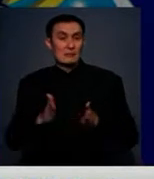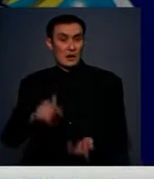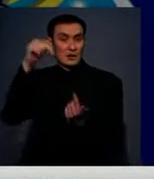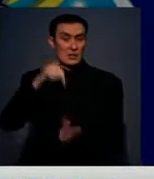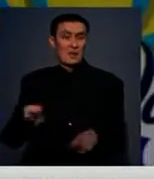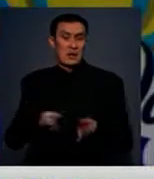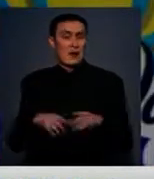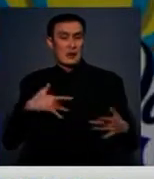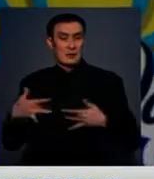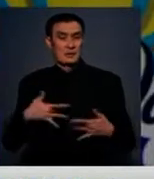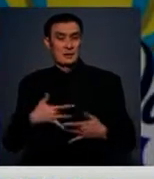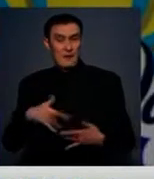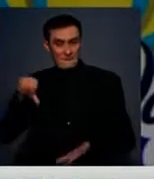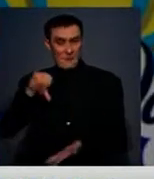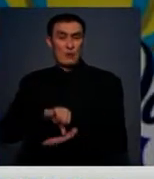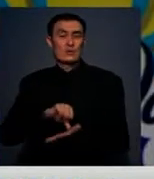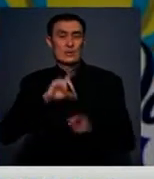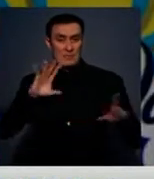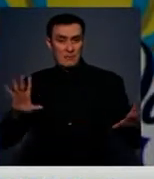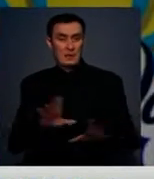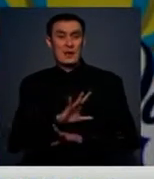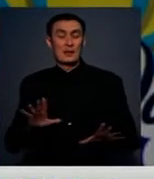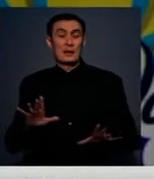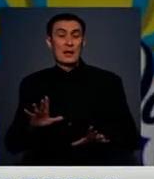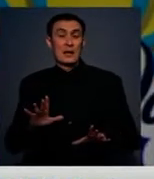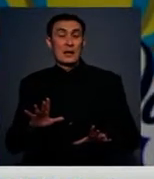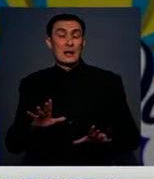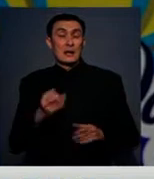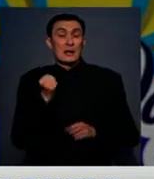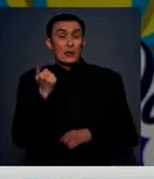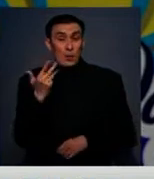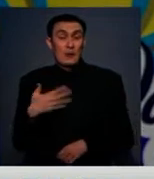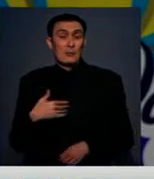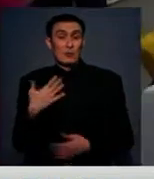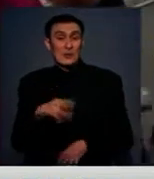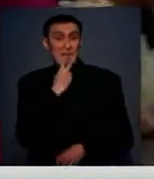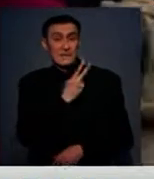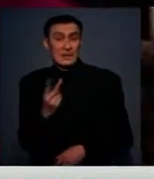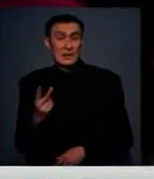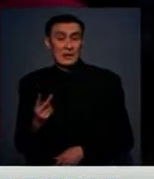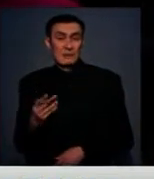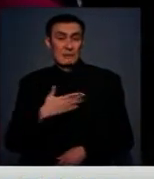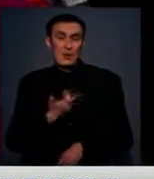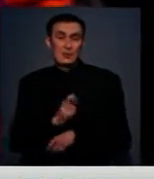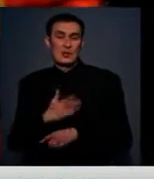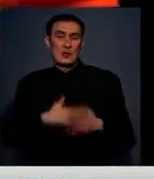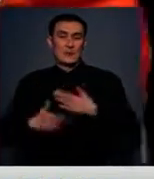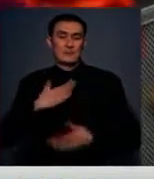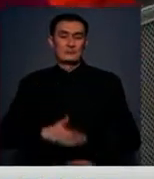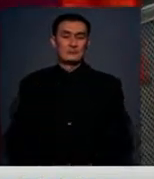будто артистами. Он выходит, исполняет даже то малое количество, которое мы уже прослушали, но душа прям радуется.